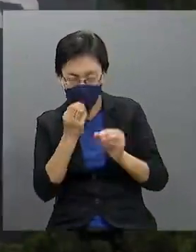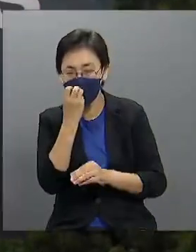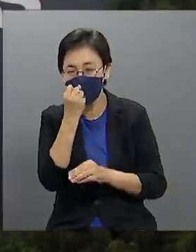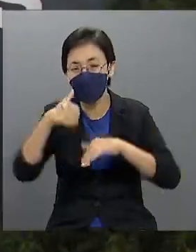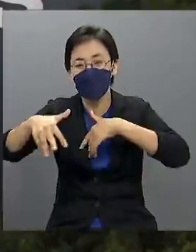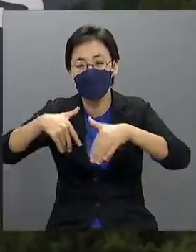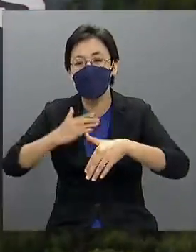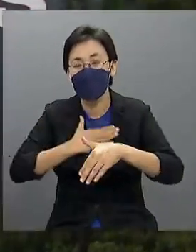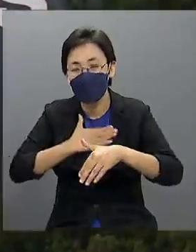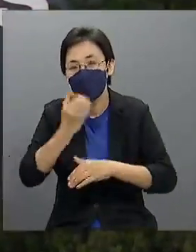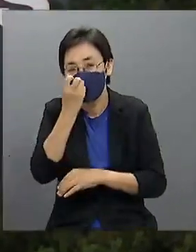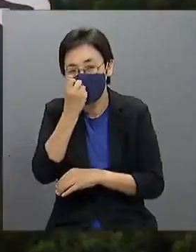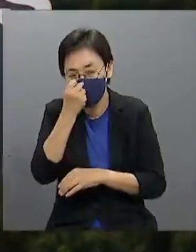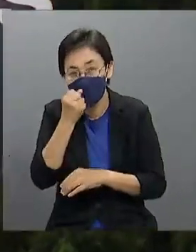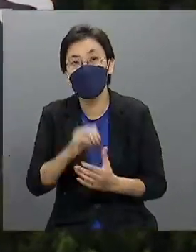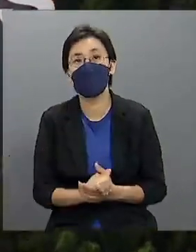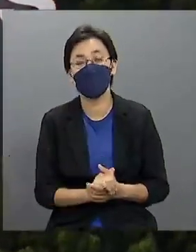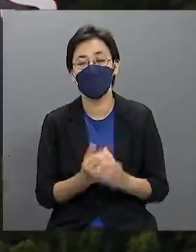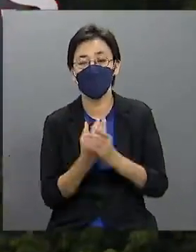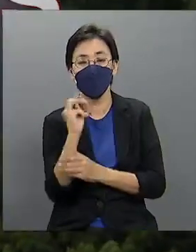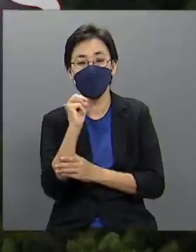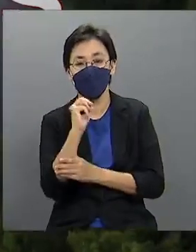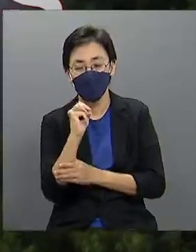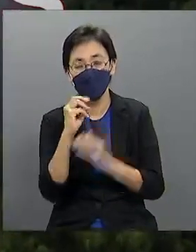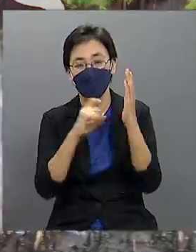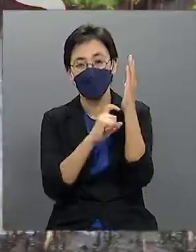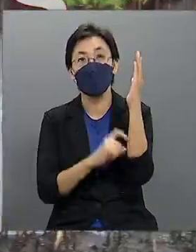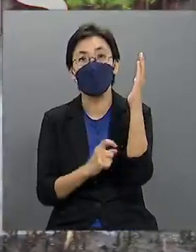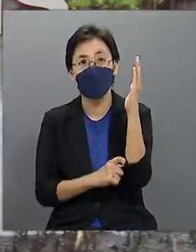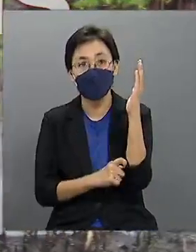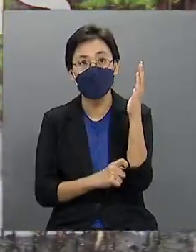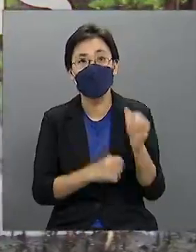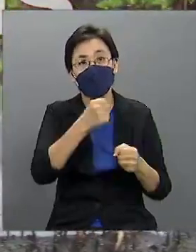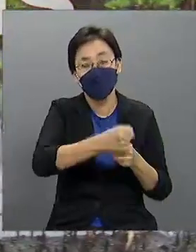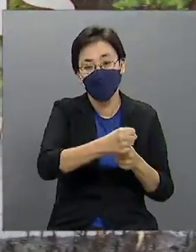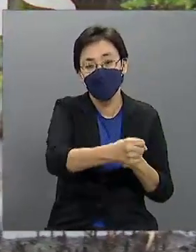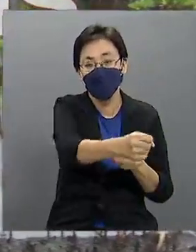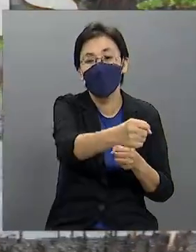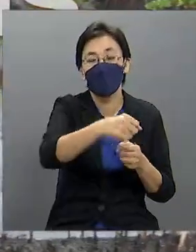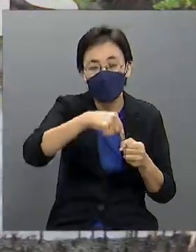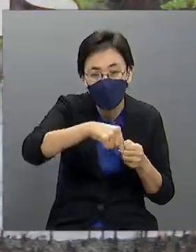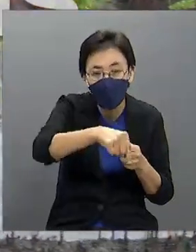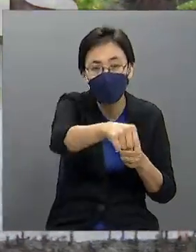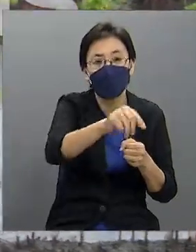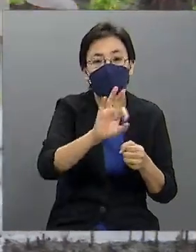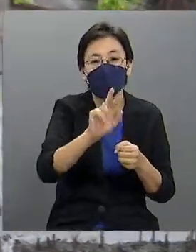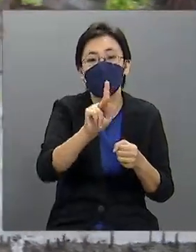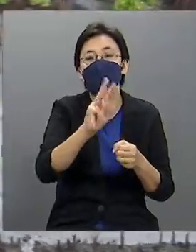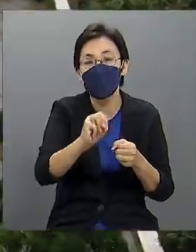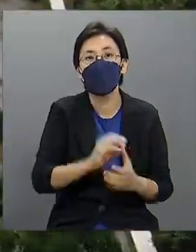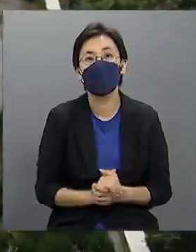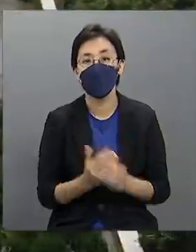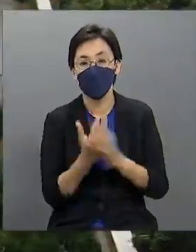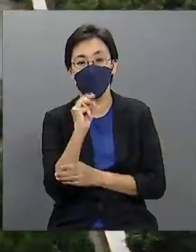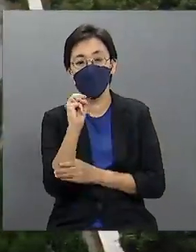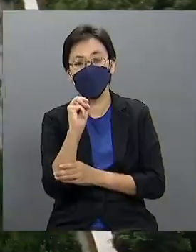โยการสร้างกแพงไม้ไพยเพื่ให้กำเนิดป่าชายเลน ที่มระยะทางกวา 9 กิโเมตรช่วยชลอเคลื่อนล